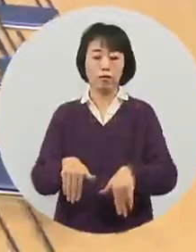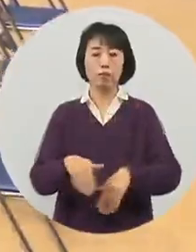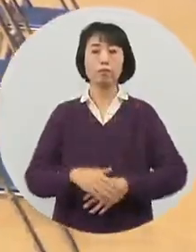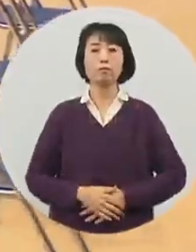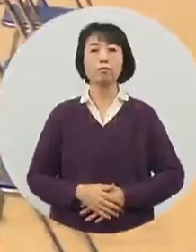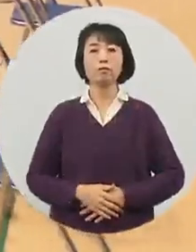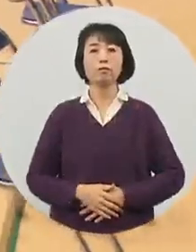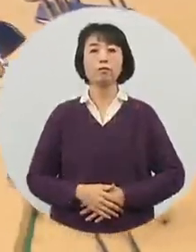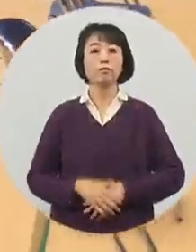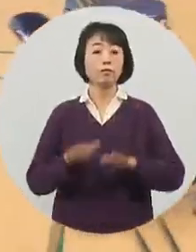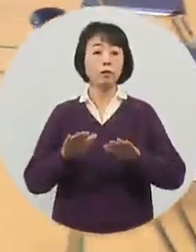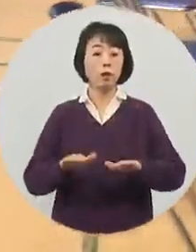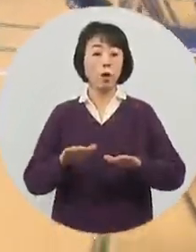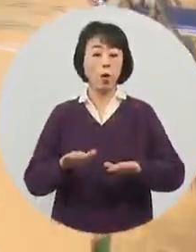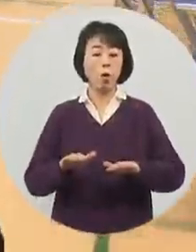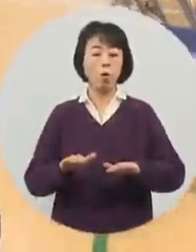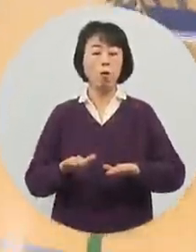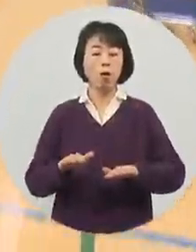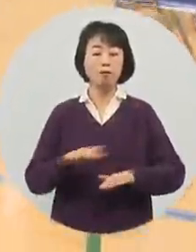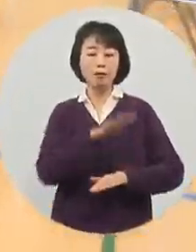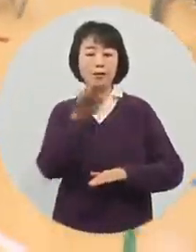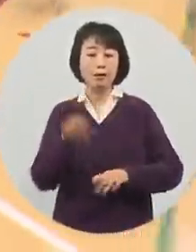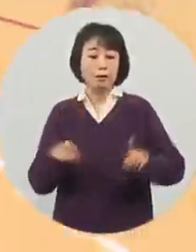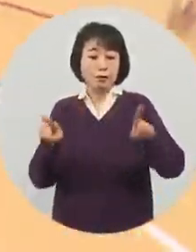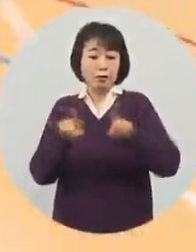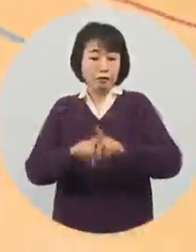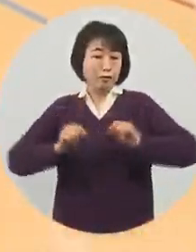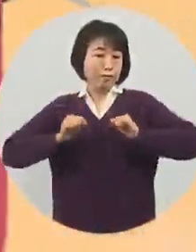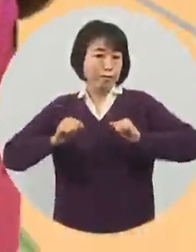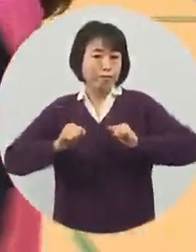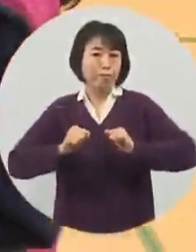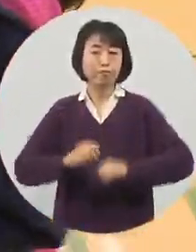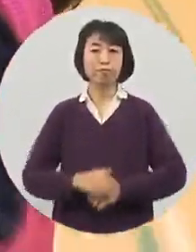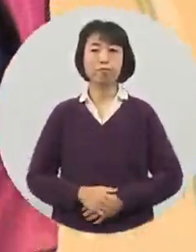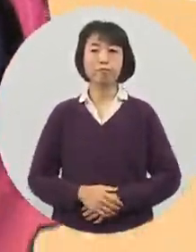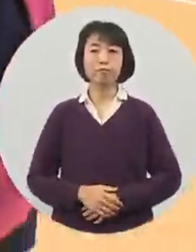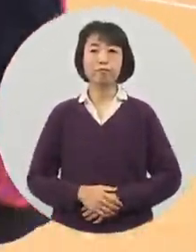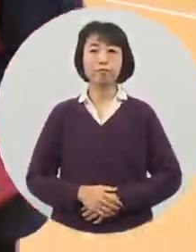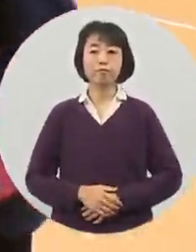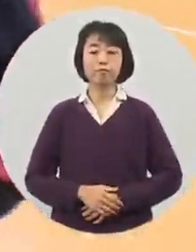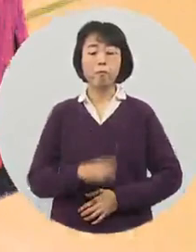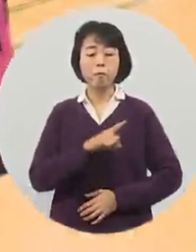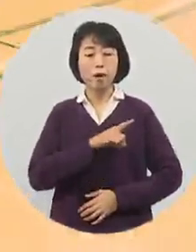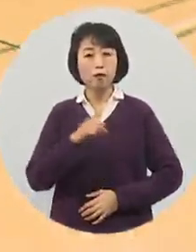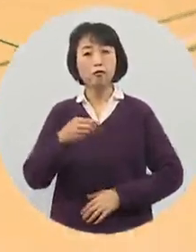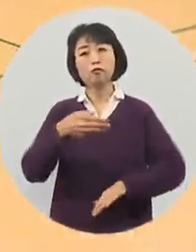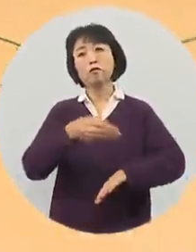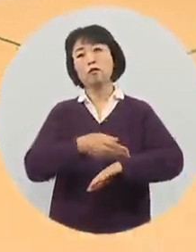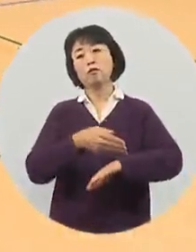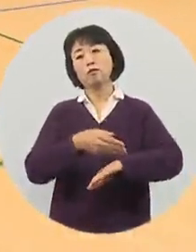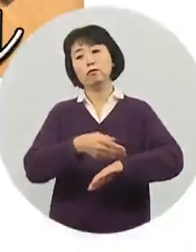今日は桃太郎チームで一丸となって頑張ります。まずはちょっと練習ですね。